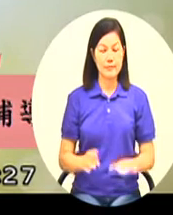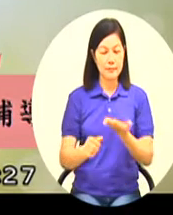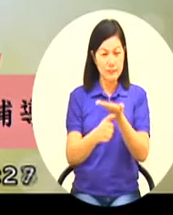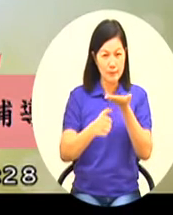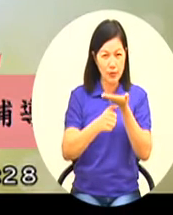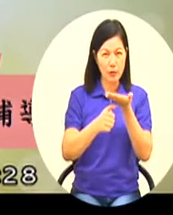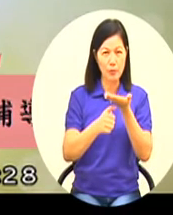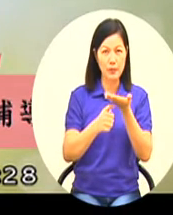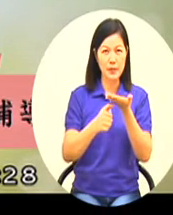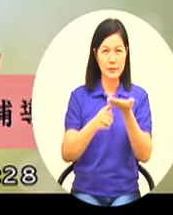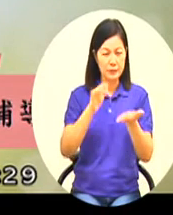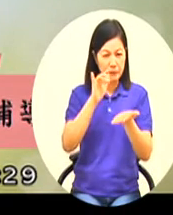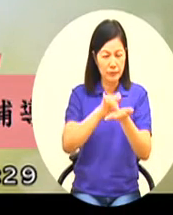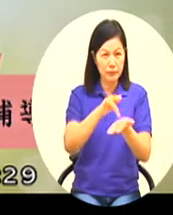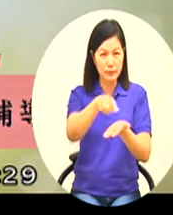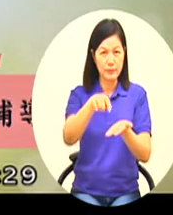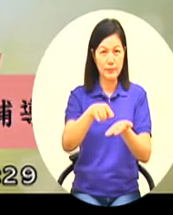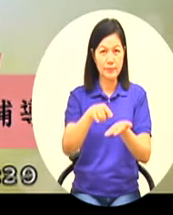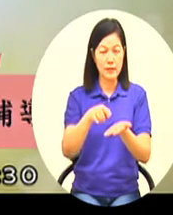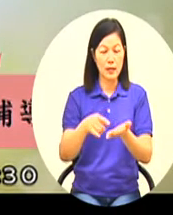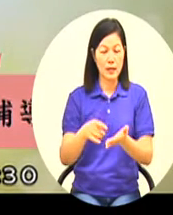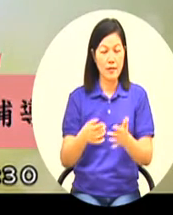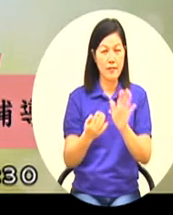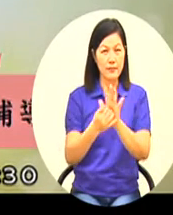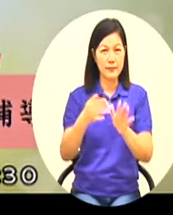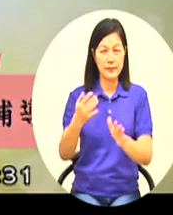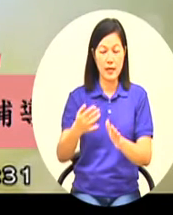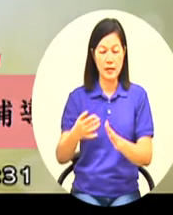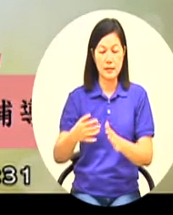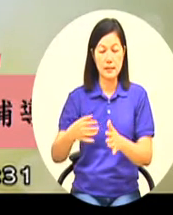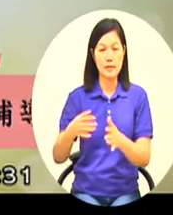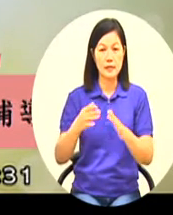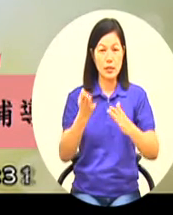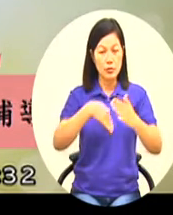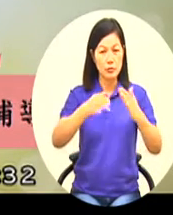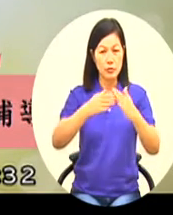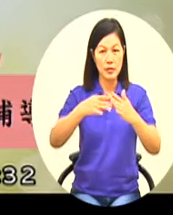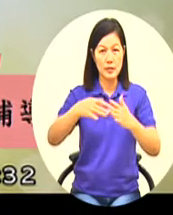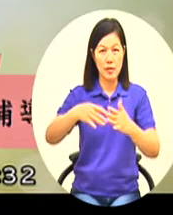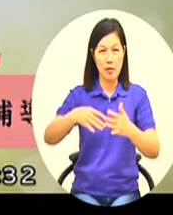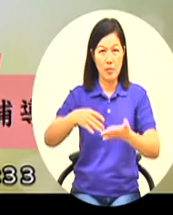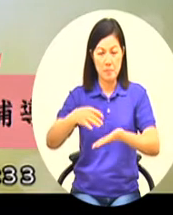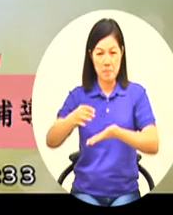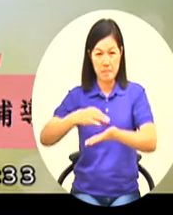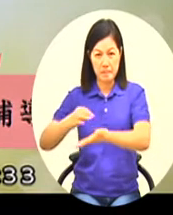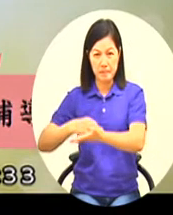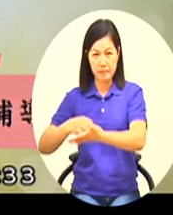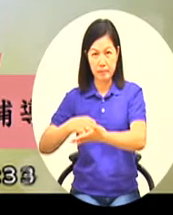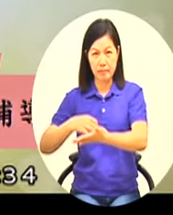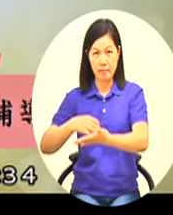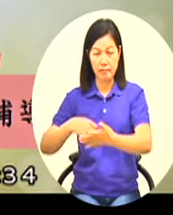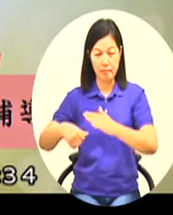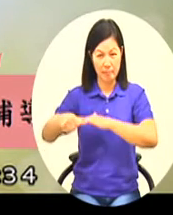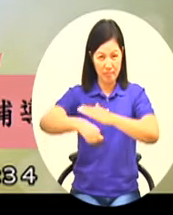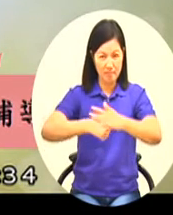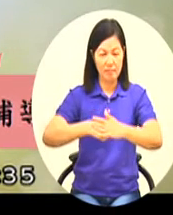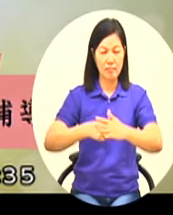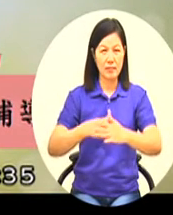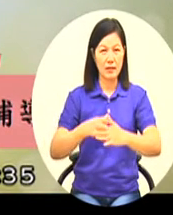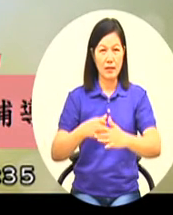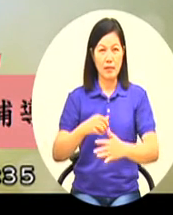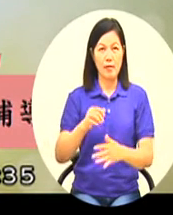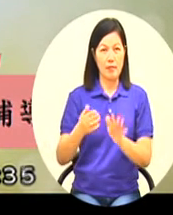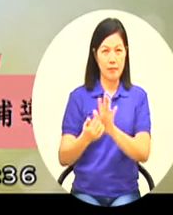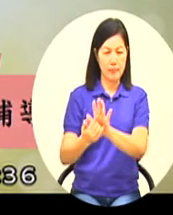重点工作就是防止毒品入侵校园。那这个工作我们是在建构、侦查、